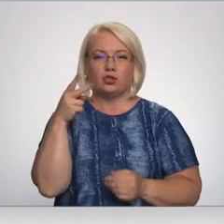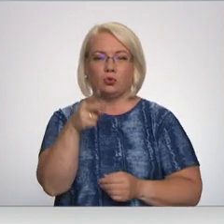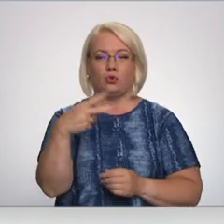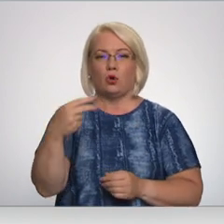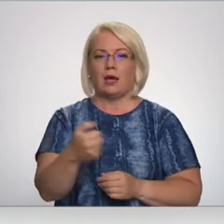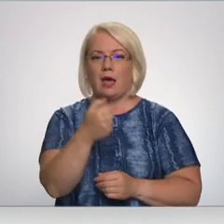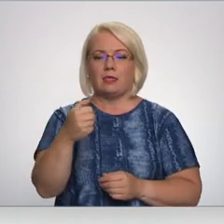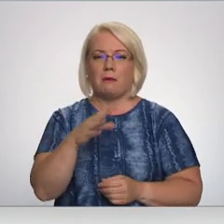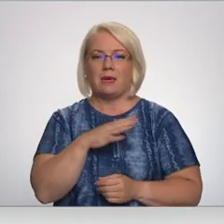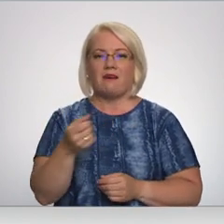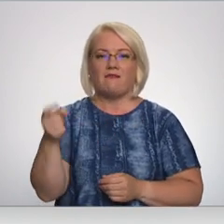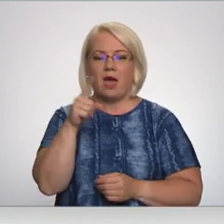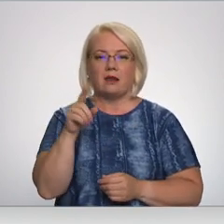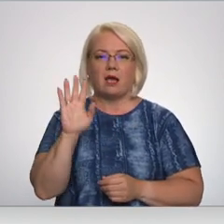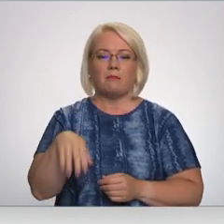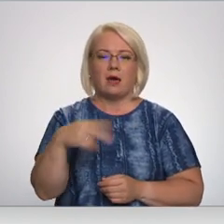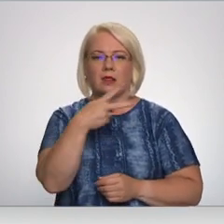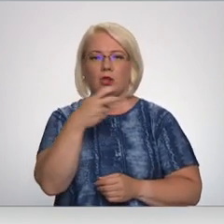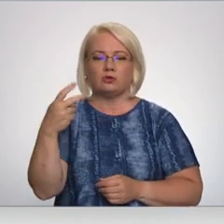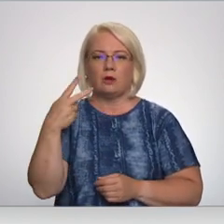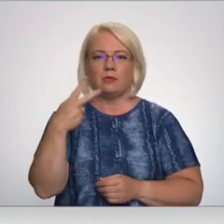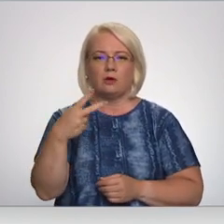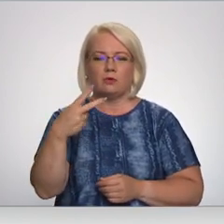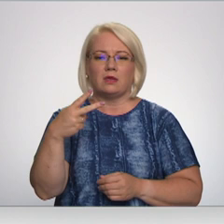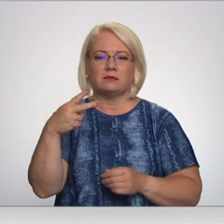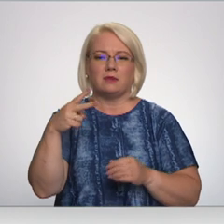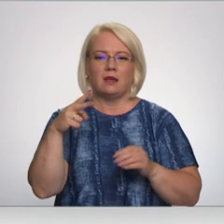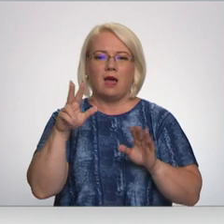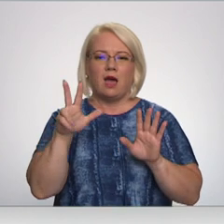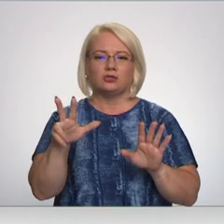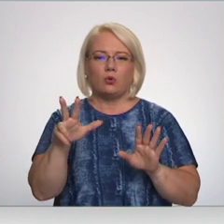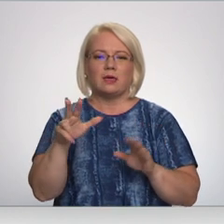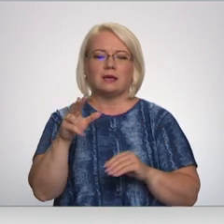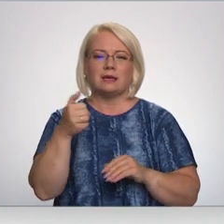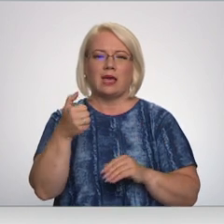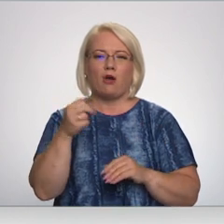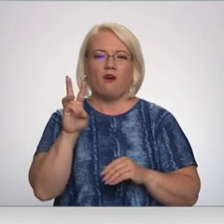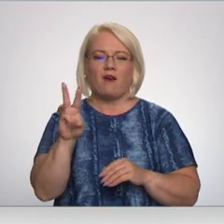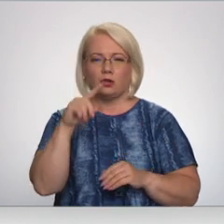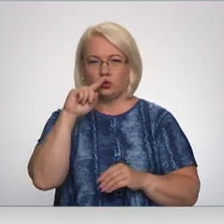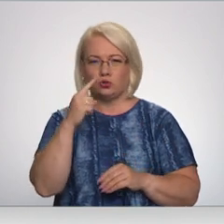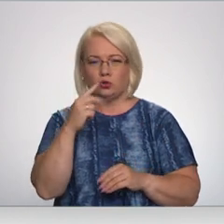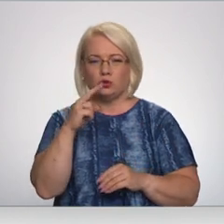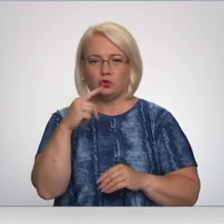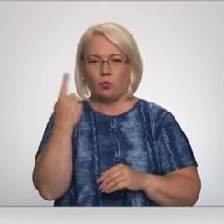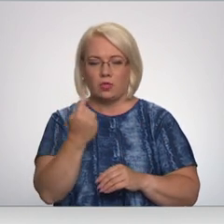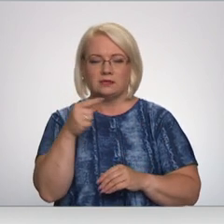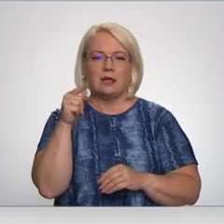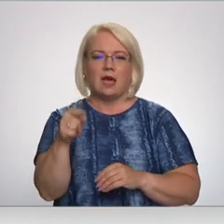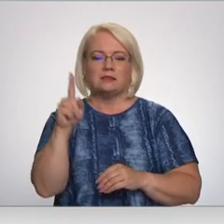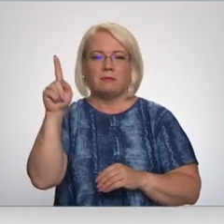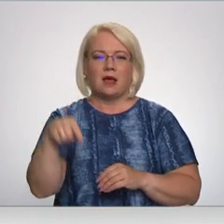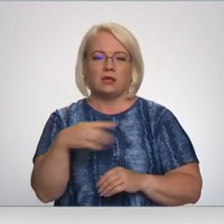Gadā bija vairāk nekā 287 gigavatstundas. Tas naudas izteiksmē no pašvaldības budžeta prasīja vairāk